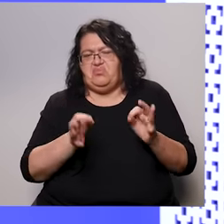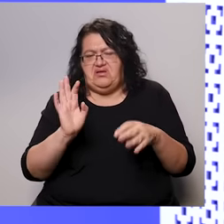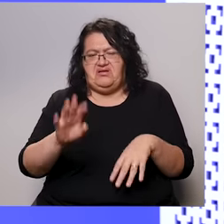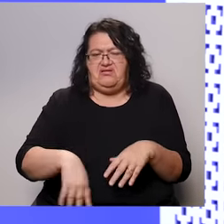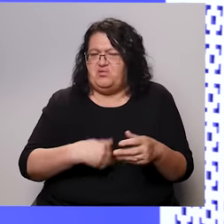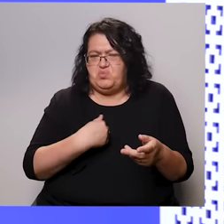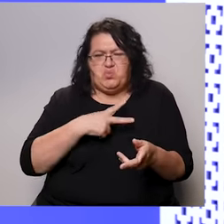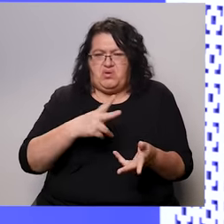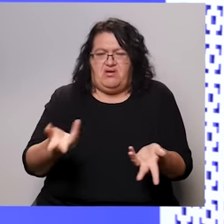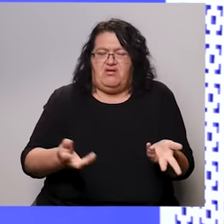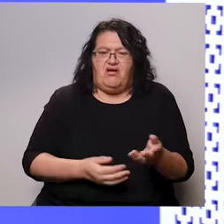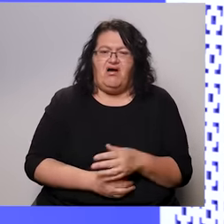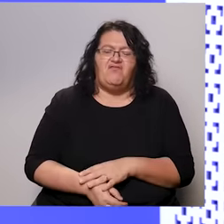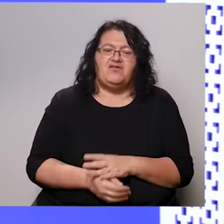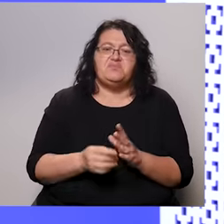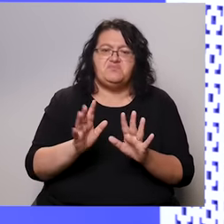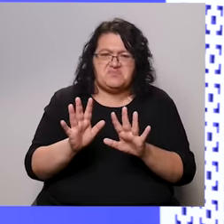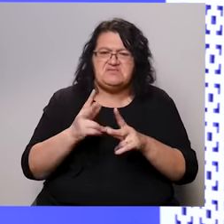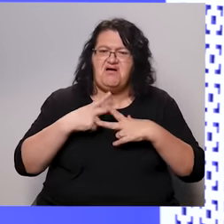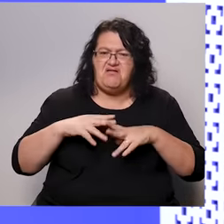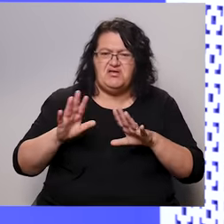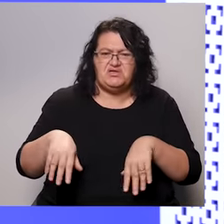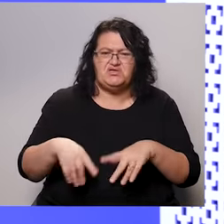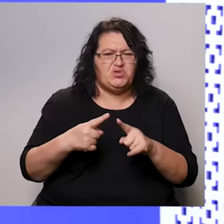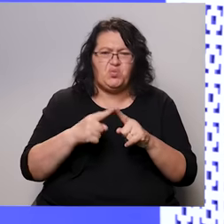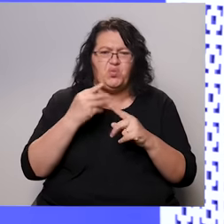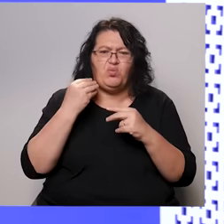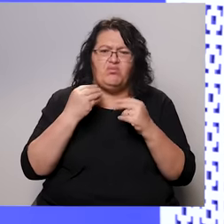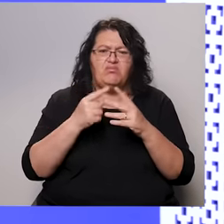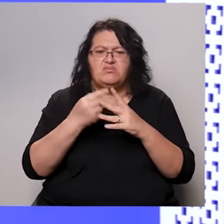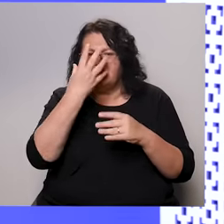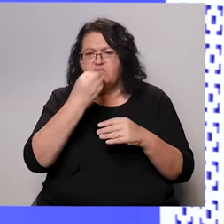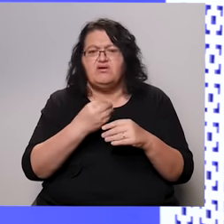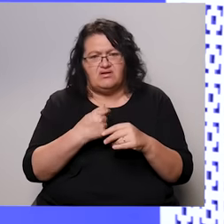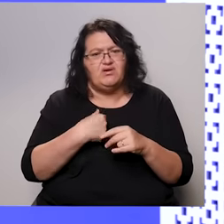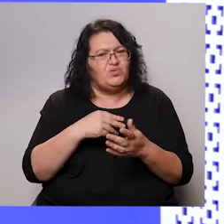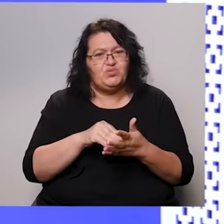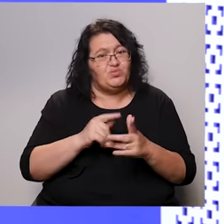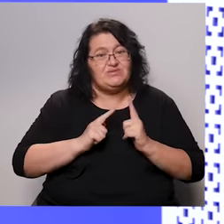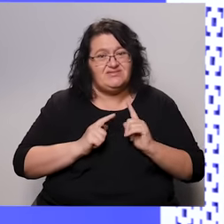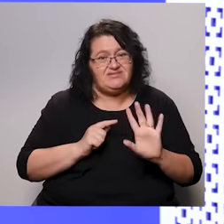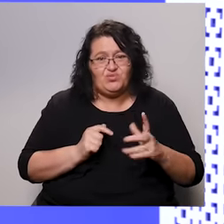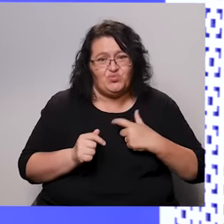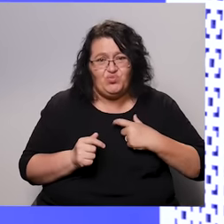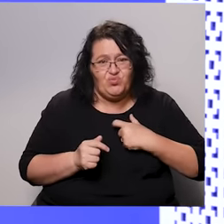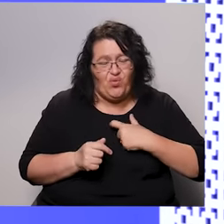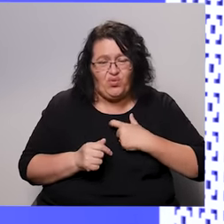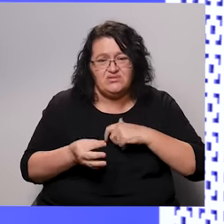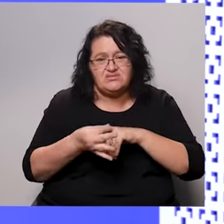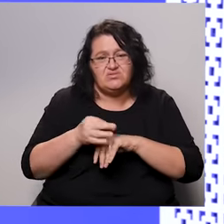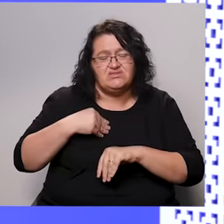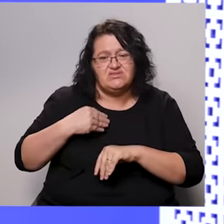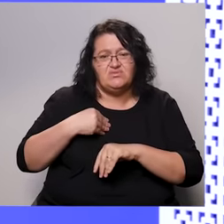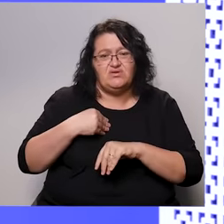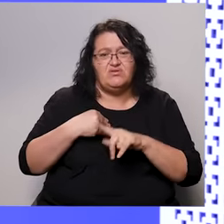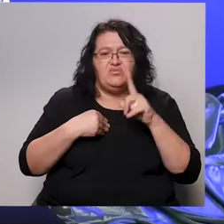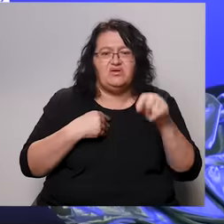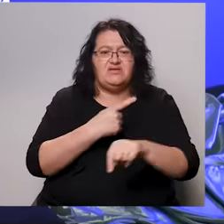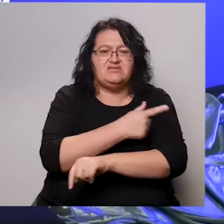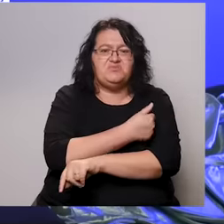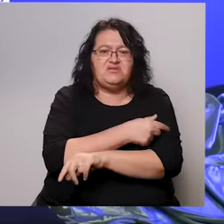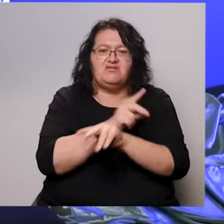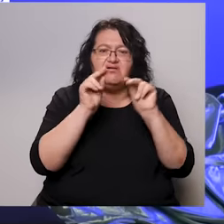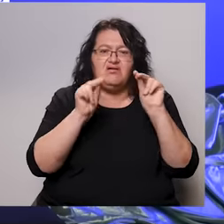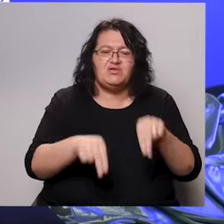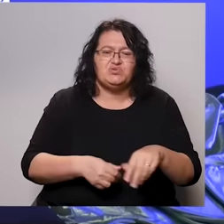grav. Zic, stai liniștită, nu te necăji. Ba, nu, zice, nu mai stau. A luat fata și s-a dus la spital. Când a ajuns la